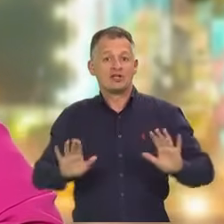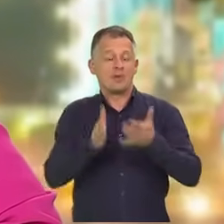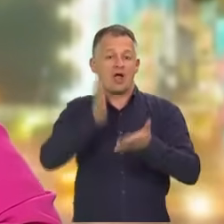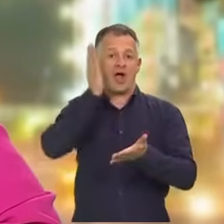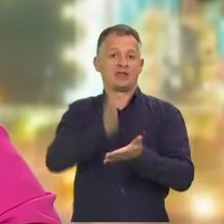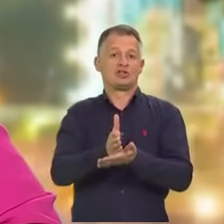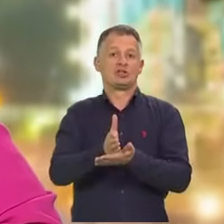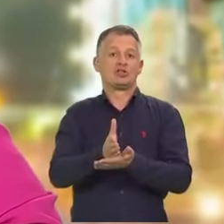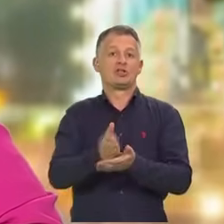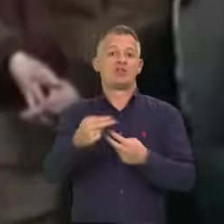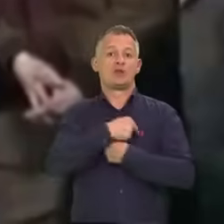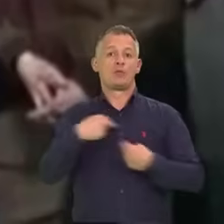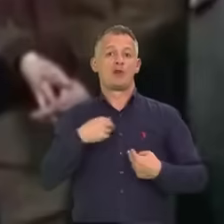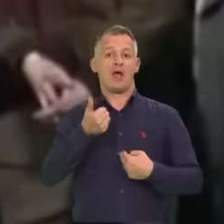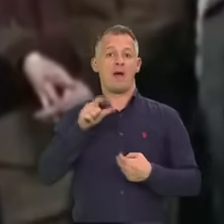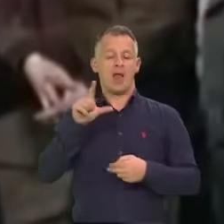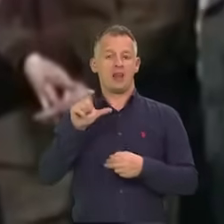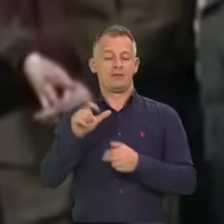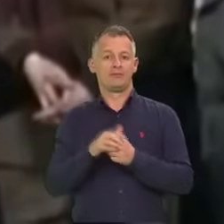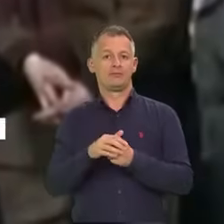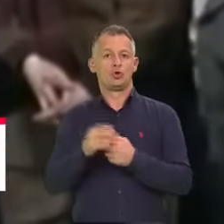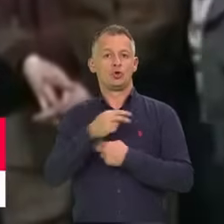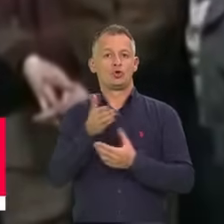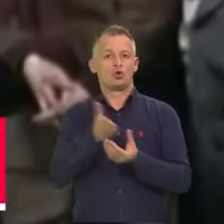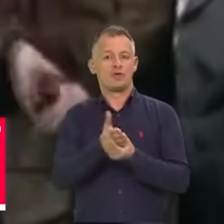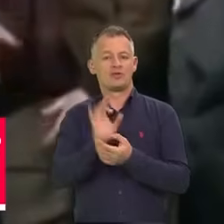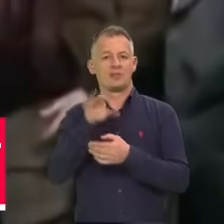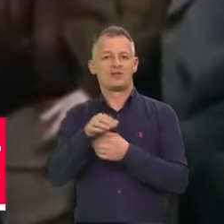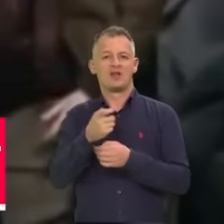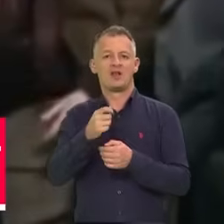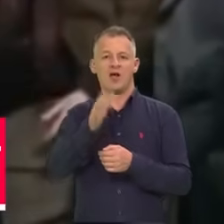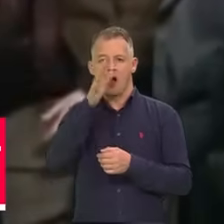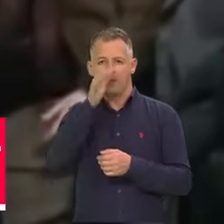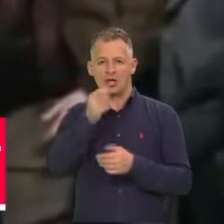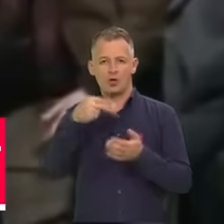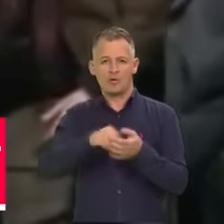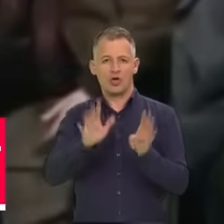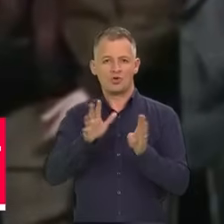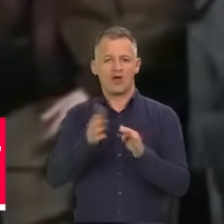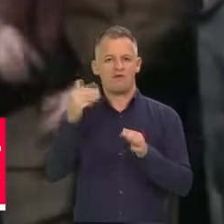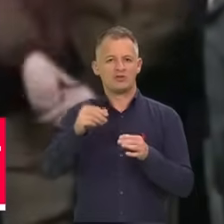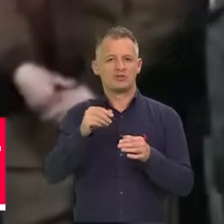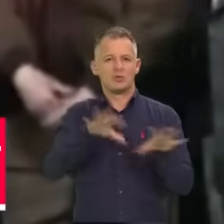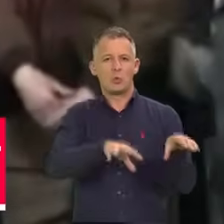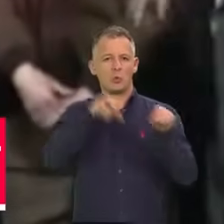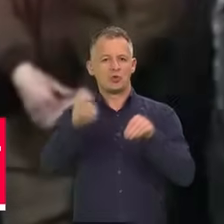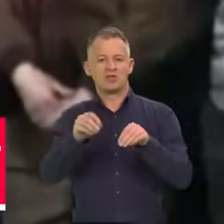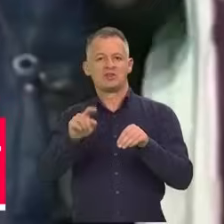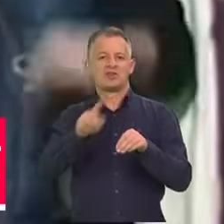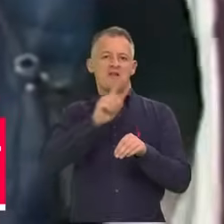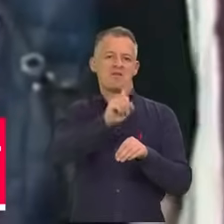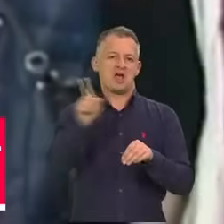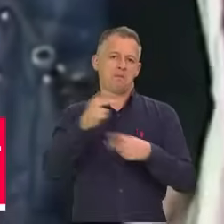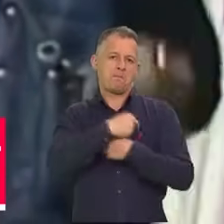decis Curtea de Apel. Inițial, dosarul a fost trimis spre judecată în aprilie 2019, dar a fost plimbat în ultimii ani de la parchet la